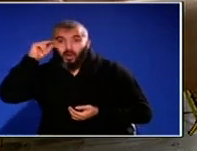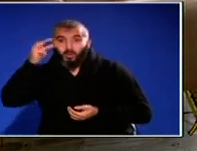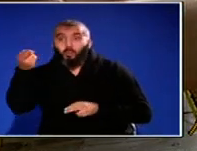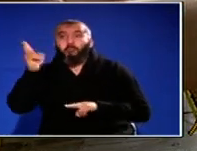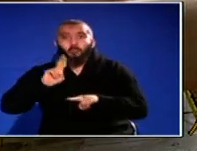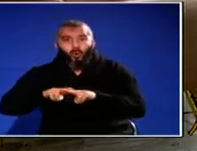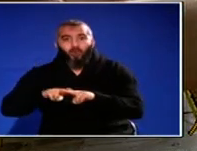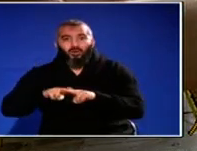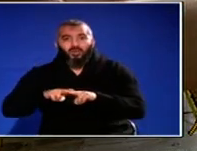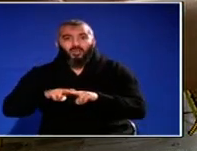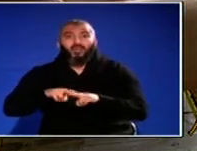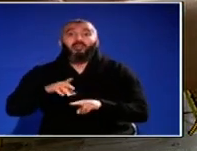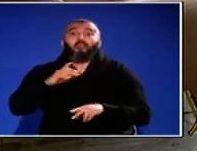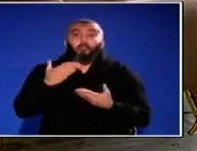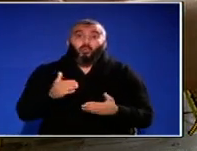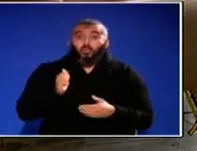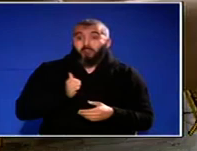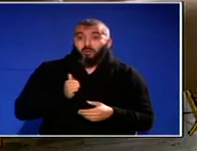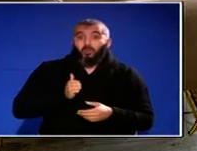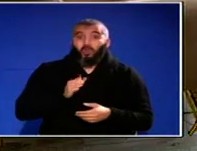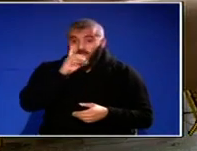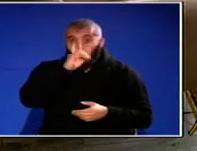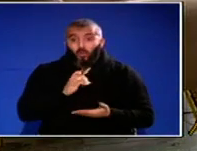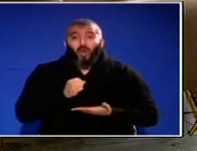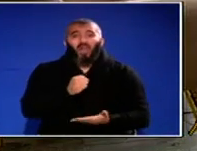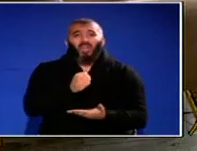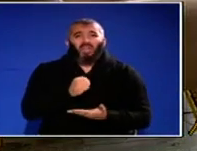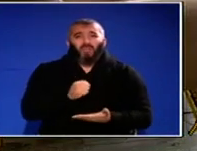الحق في ميراث ابنها المتوفي قبلها؟